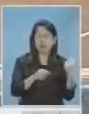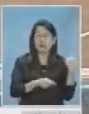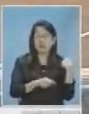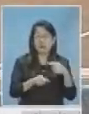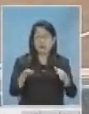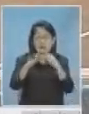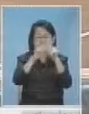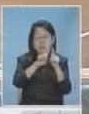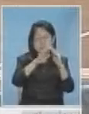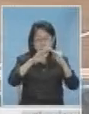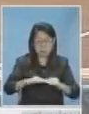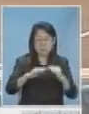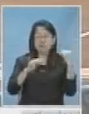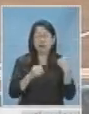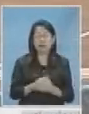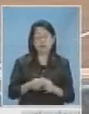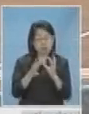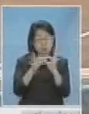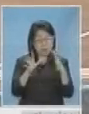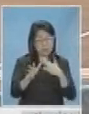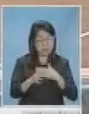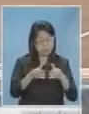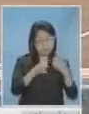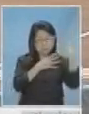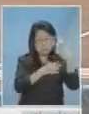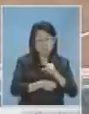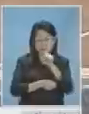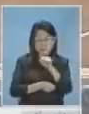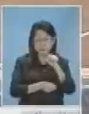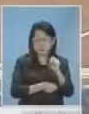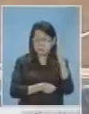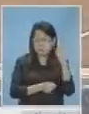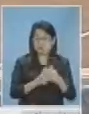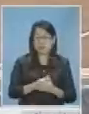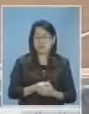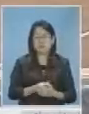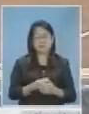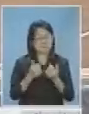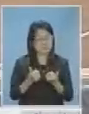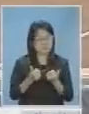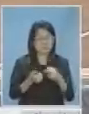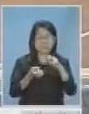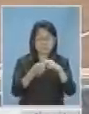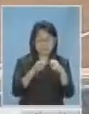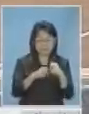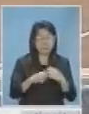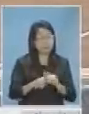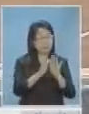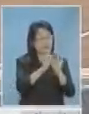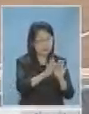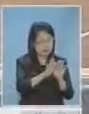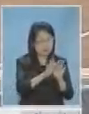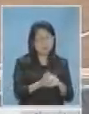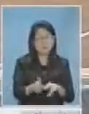และอันนี้ไม่ได้อยู่ในเขตเลือกตั้งของพรรคประชาธิปัตย์ด้วยนะครับเพราะฉะนั้นตรงนี้ครับท่านประธานฝากเรียนไปยังท่านรองนายกรัฐมนตรีน